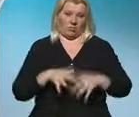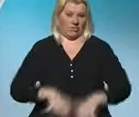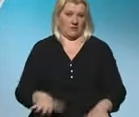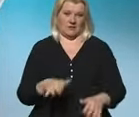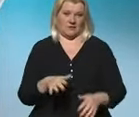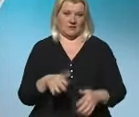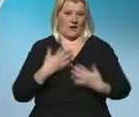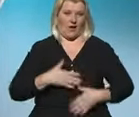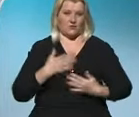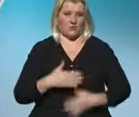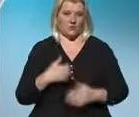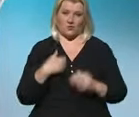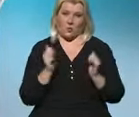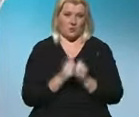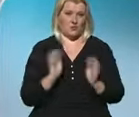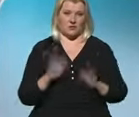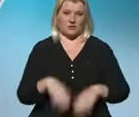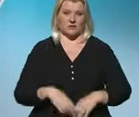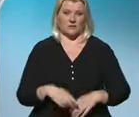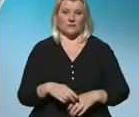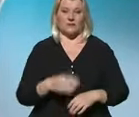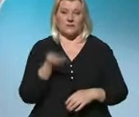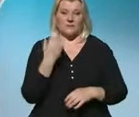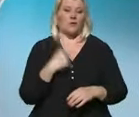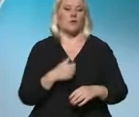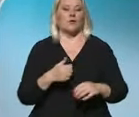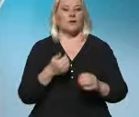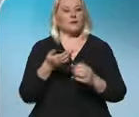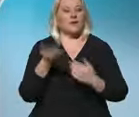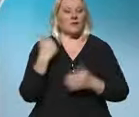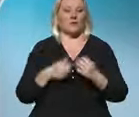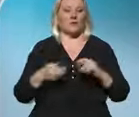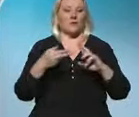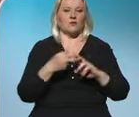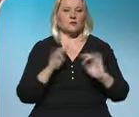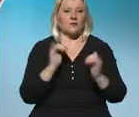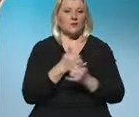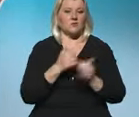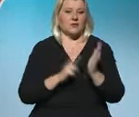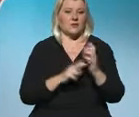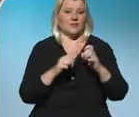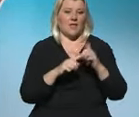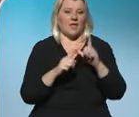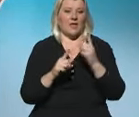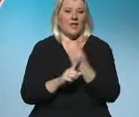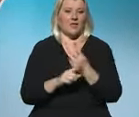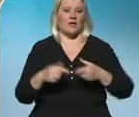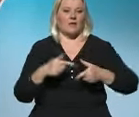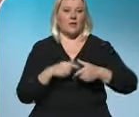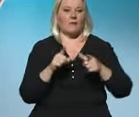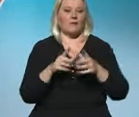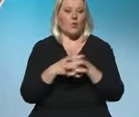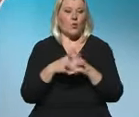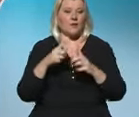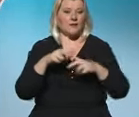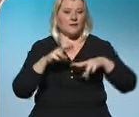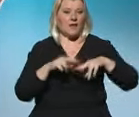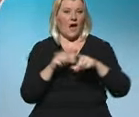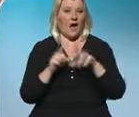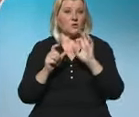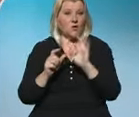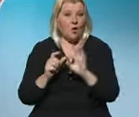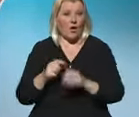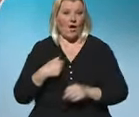nic nedostala jiného, protože já jsem se jednou spotkala s Nelly Furtado, před kterou jsem hrála a to jsem jako, a jak učím se anglicky